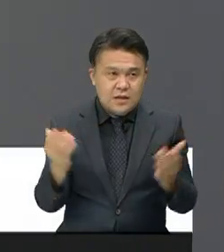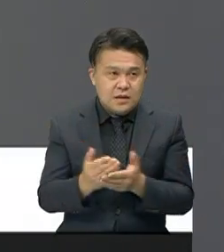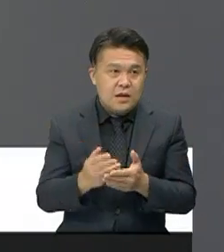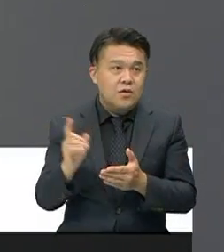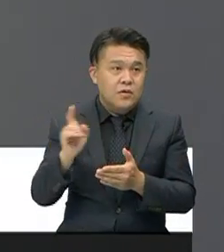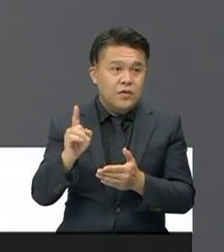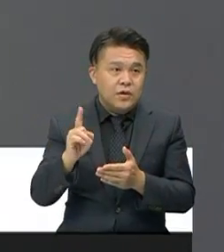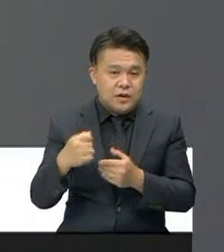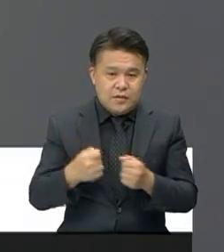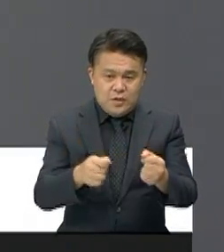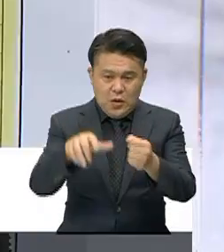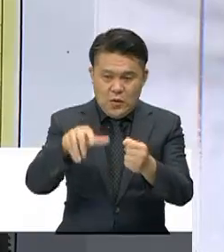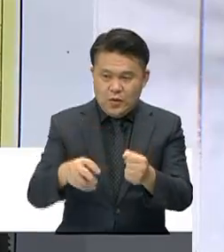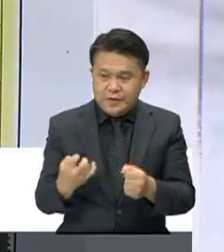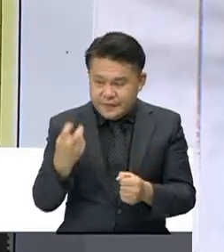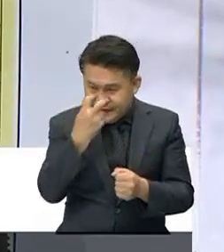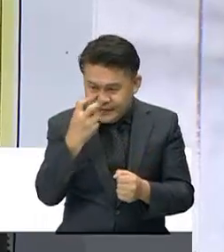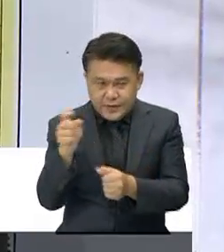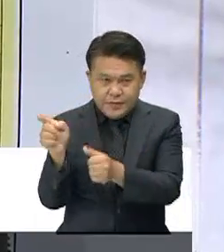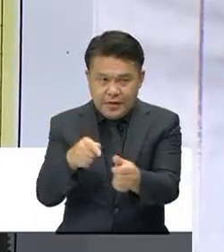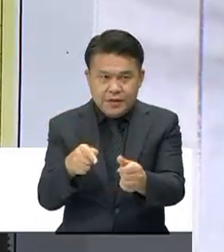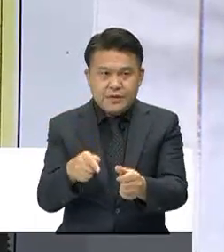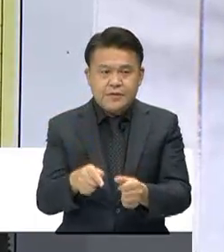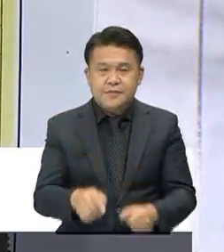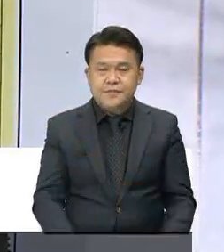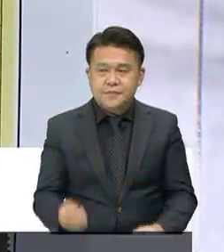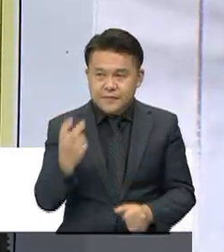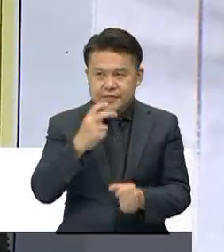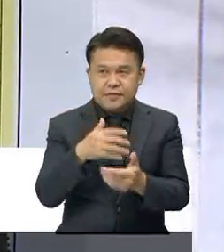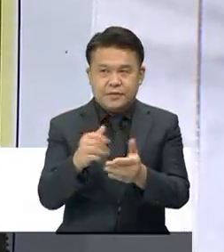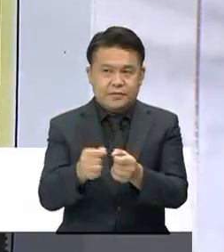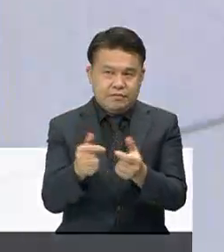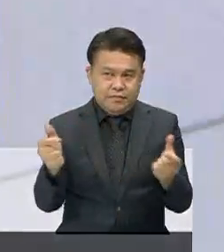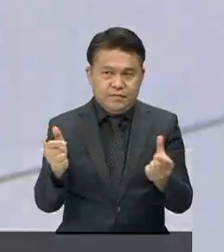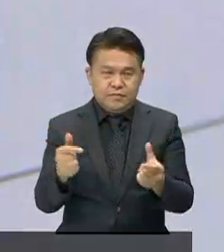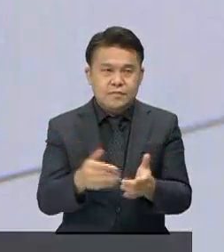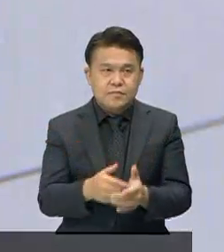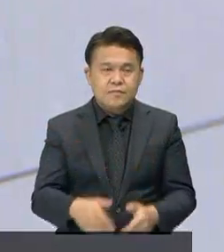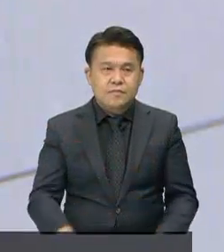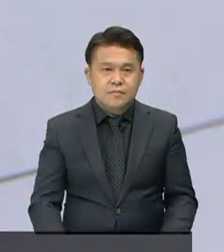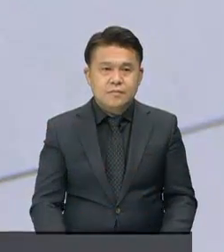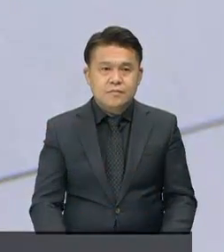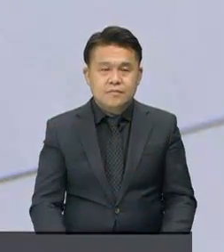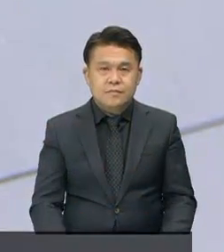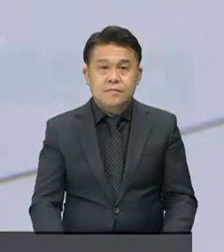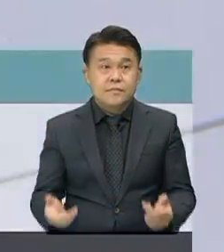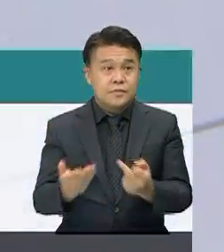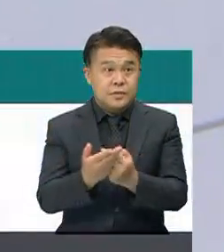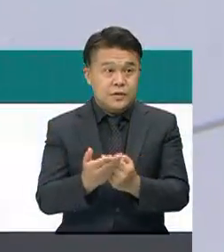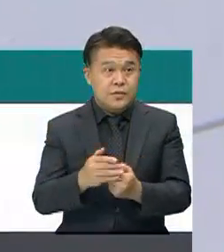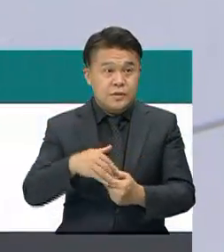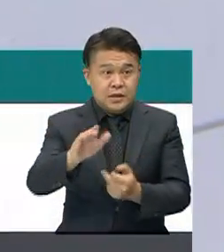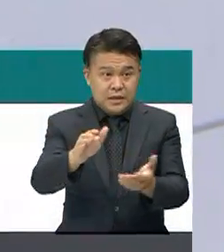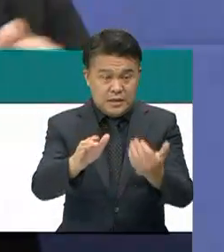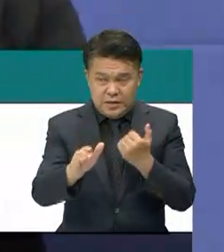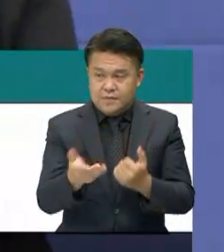워크스루 선별진료소에서 검사를 받도록 검사 대상도 확대했습니다. 제주로 출발하기